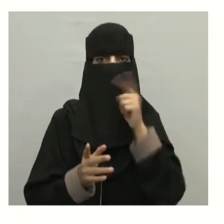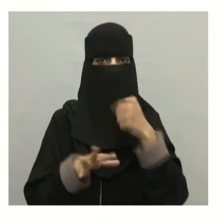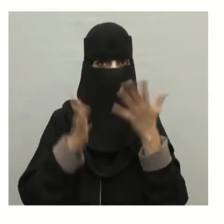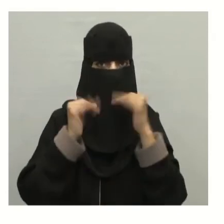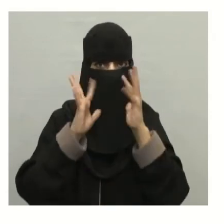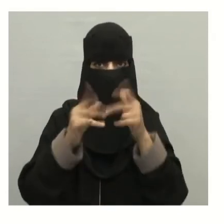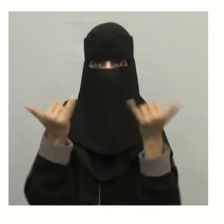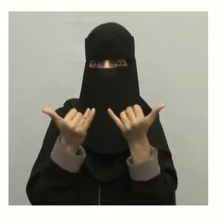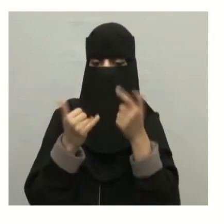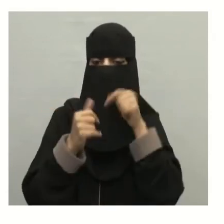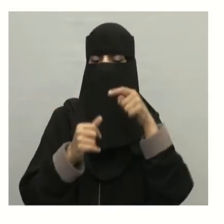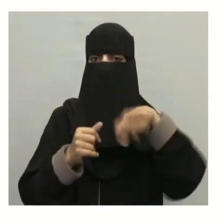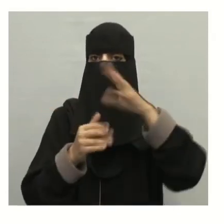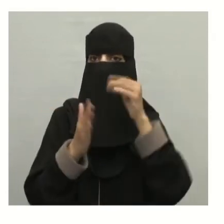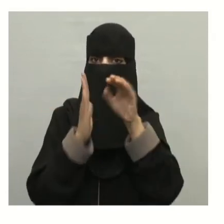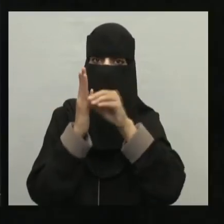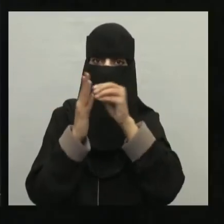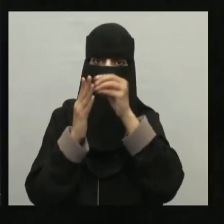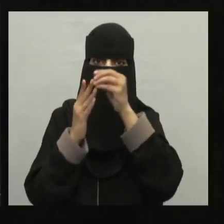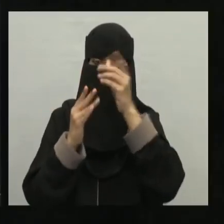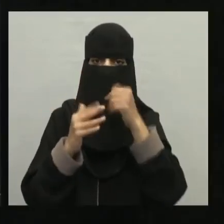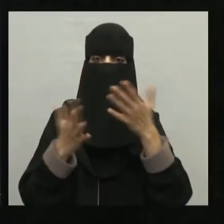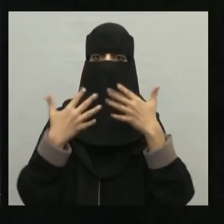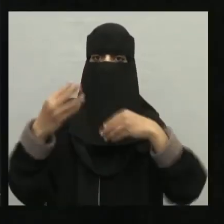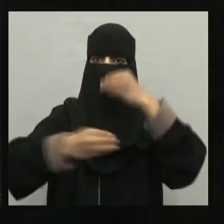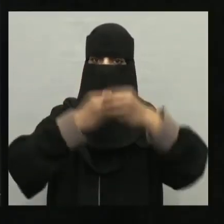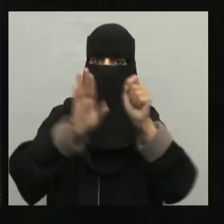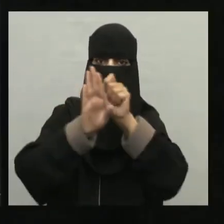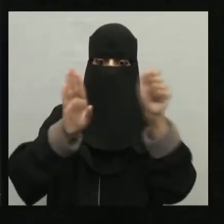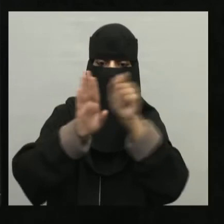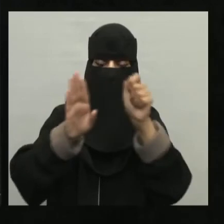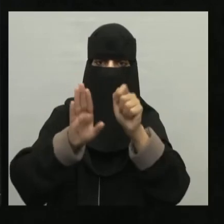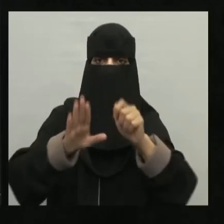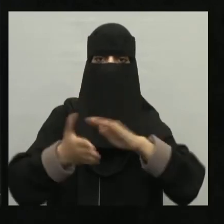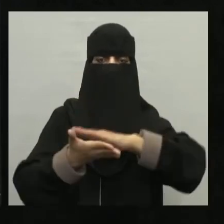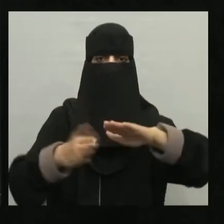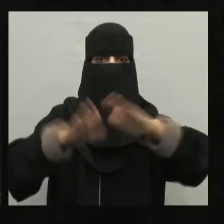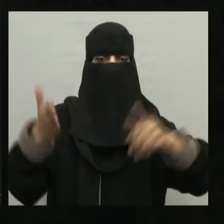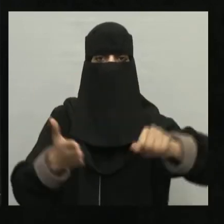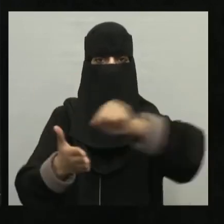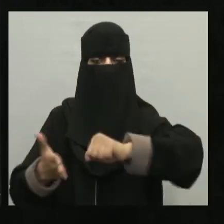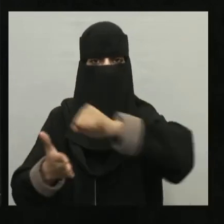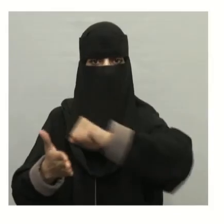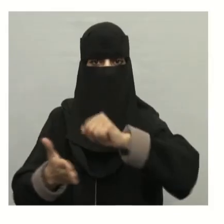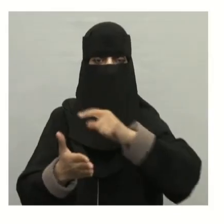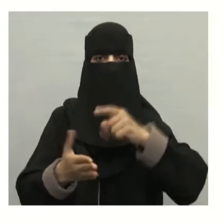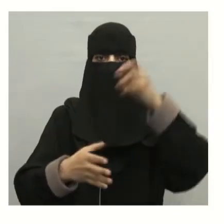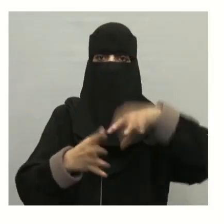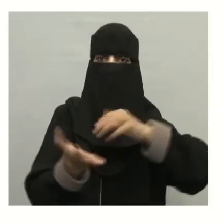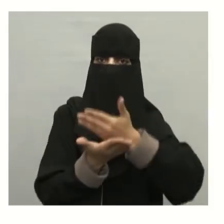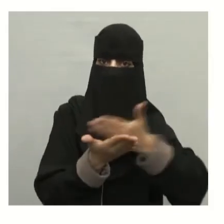من المهم جدا، كما دونت خطوات غرفتك: التهوية الجيدة، تنظيف الأسطح، الأرضيات، تخلص من